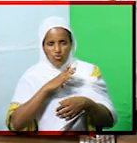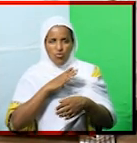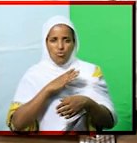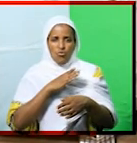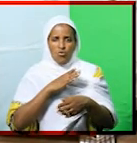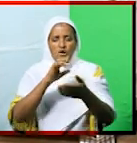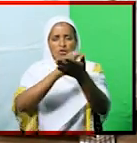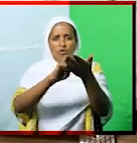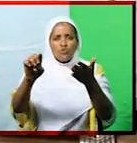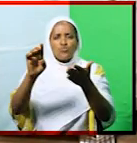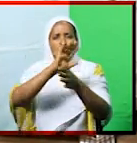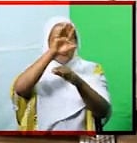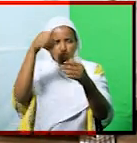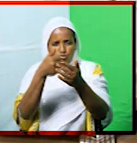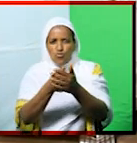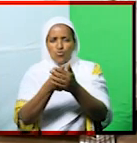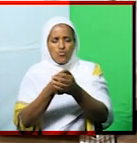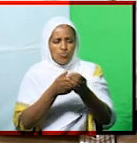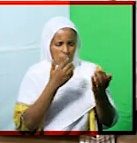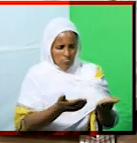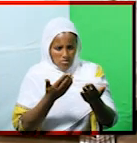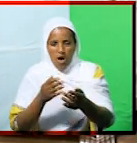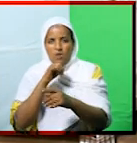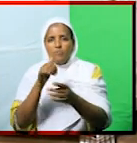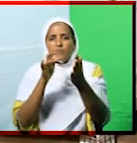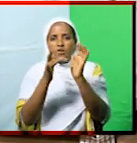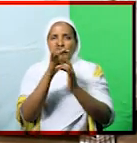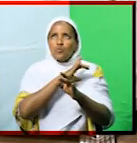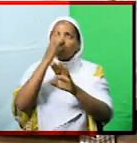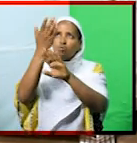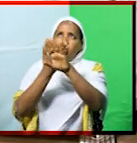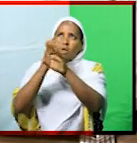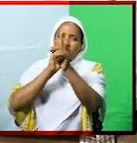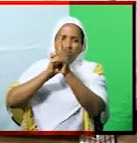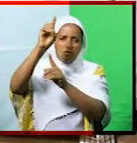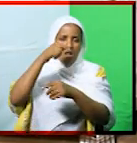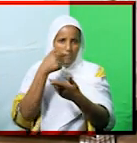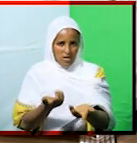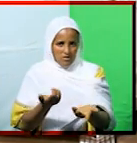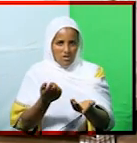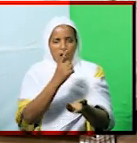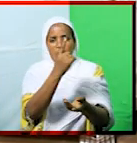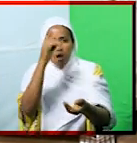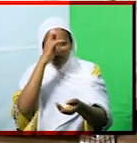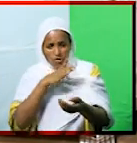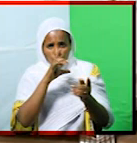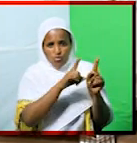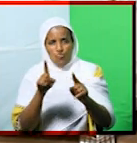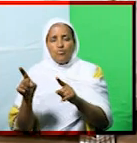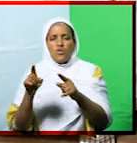የሚሉ ሐሳቦች አሉ። ጌታችን መድኃኒታችን ኢየሱስ ክርስቶስ በዚህ ምድር ላይ ተገልጦ